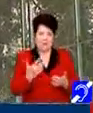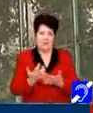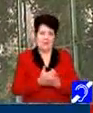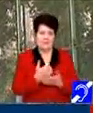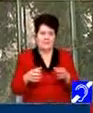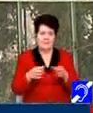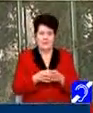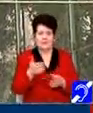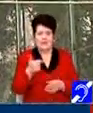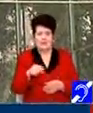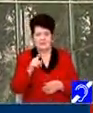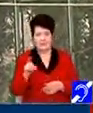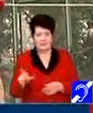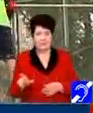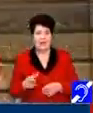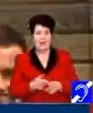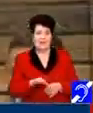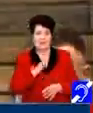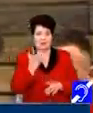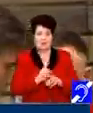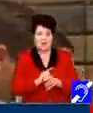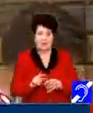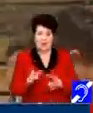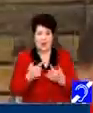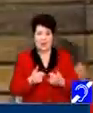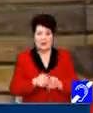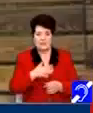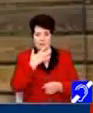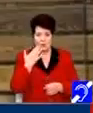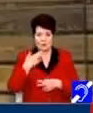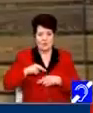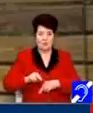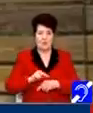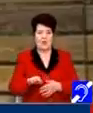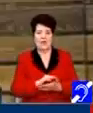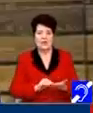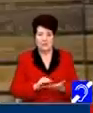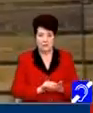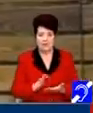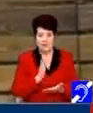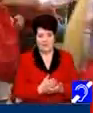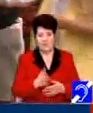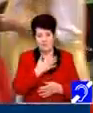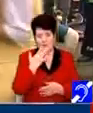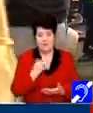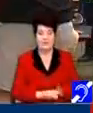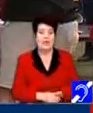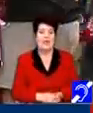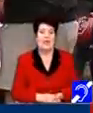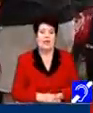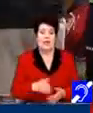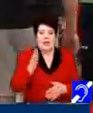de echipa gazdă. A fost un turneu foarte organizat, depunem foarte multă muncă la antrenamente și avem victorii multe. La